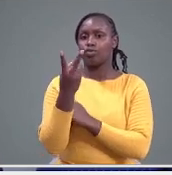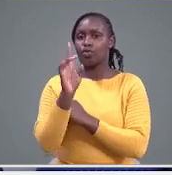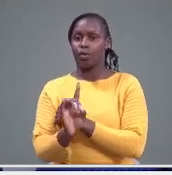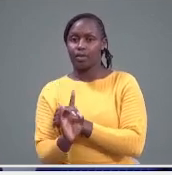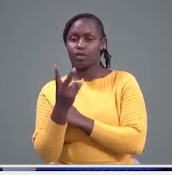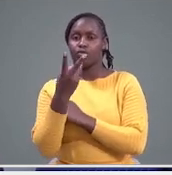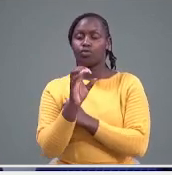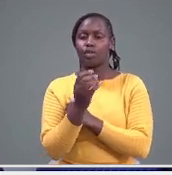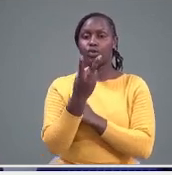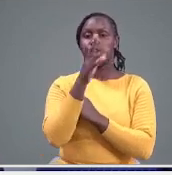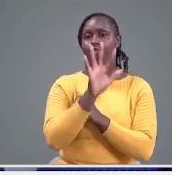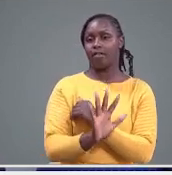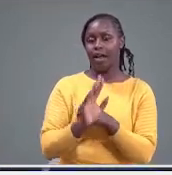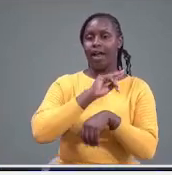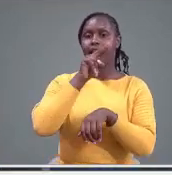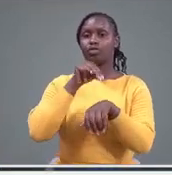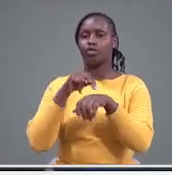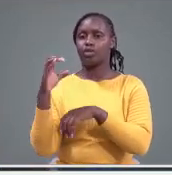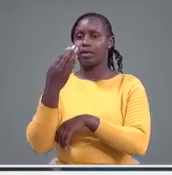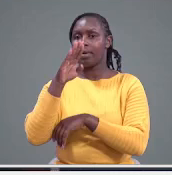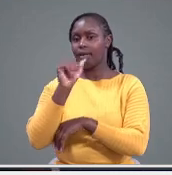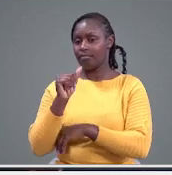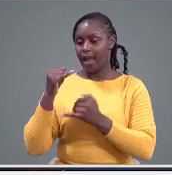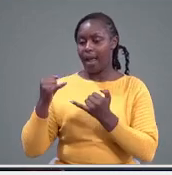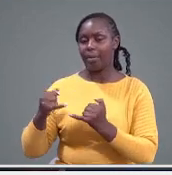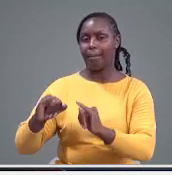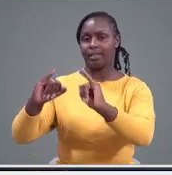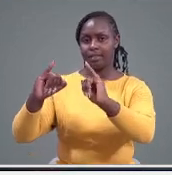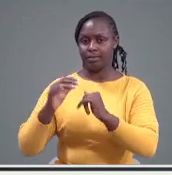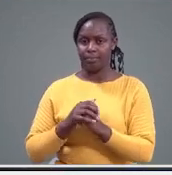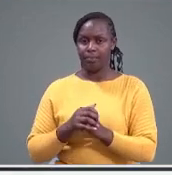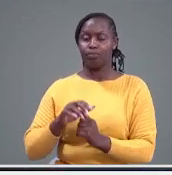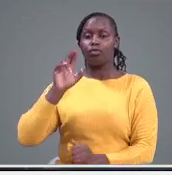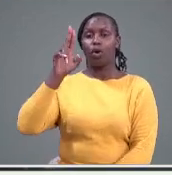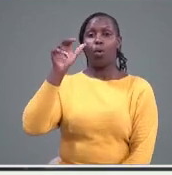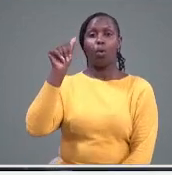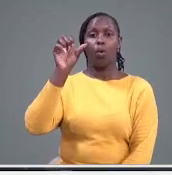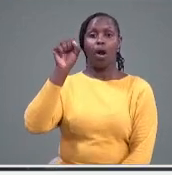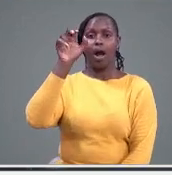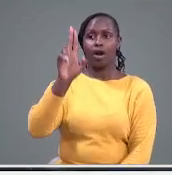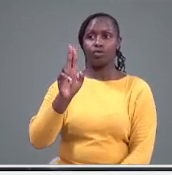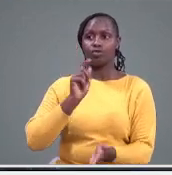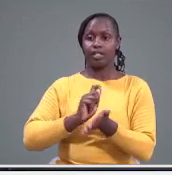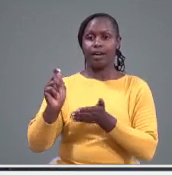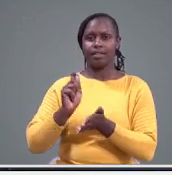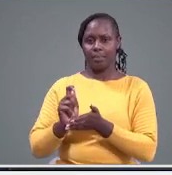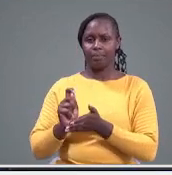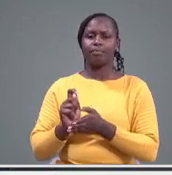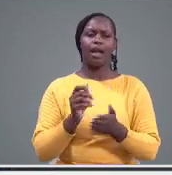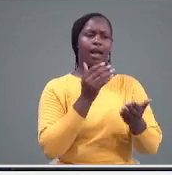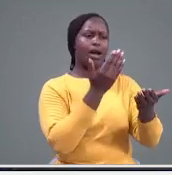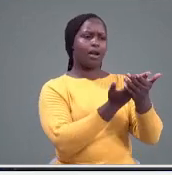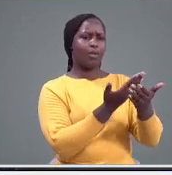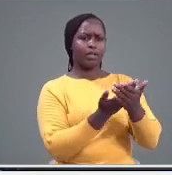2021-2025 national CBA implemented in total. Hata hivyo, katibu mkuu wa UWASU Constance Wesonga ameiomba bodi